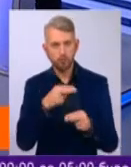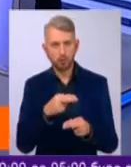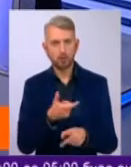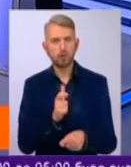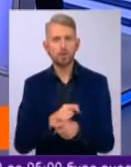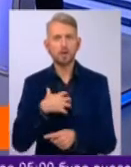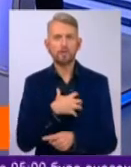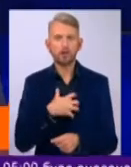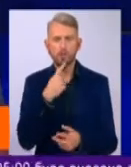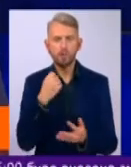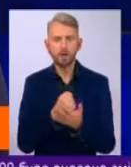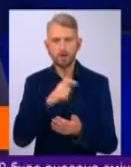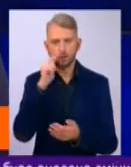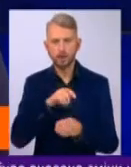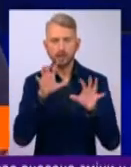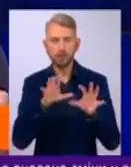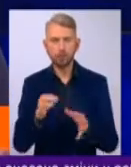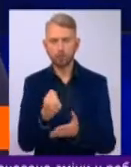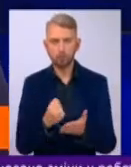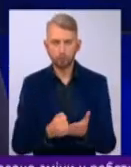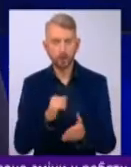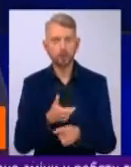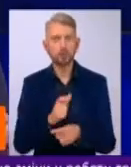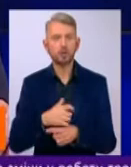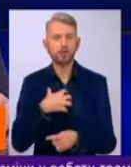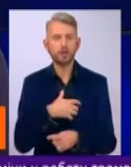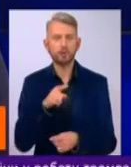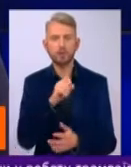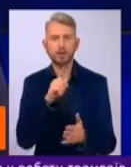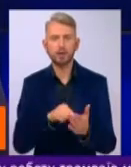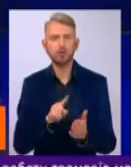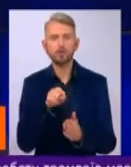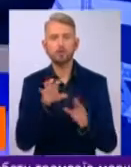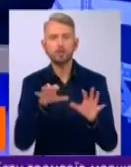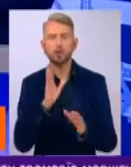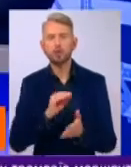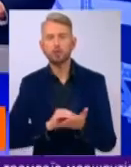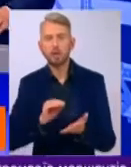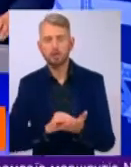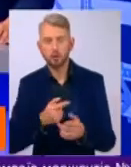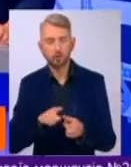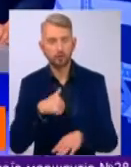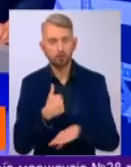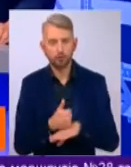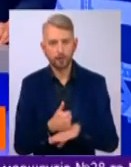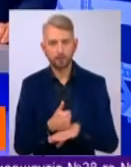Дуже важливо прийняти в Україні закон про зброю. І дуже важливо те питання, що в тому законі буде написано. Бо це є